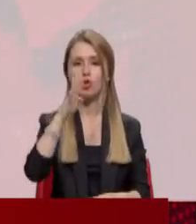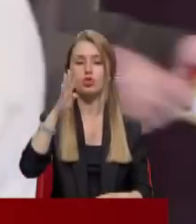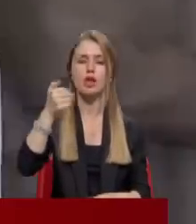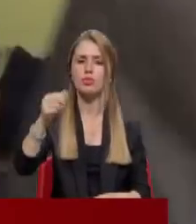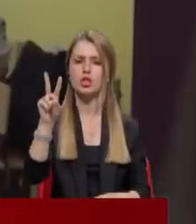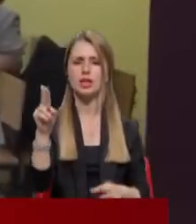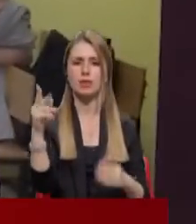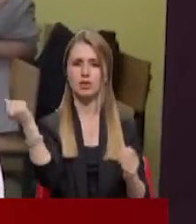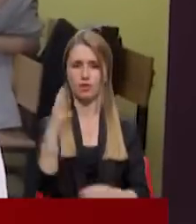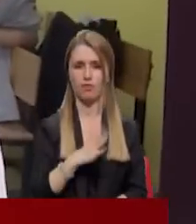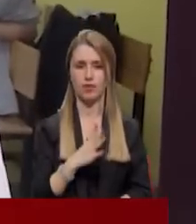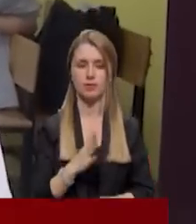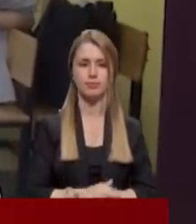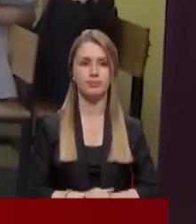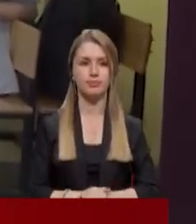64.195.462.